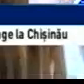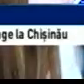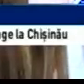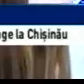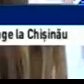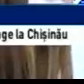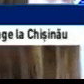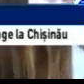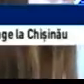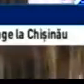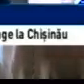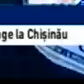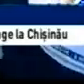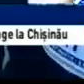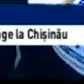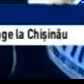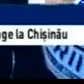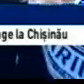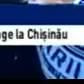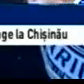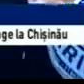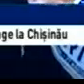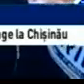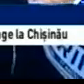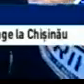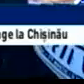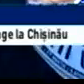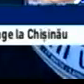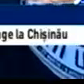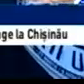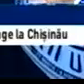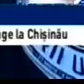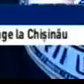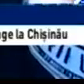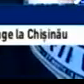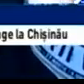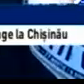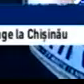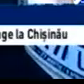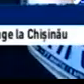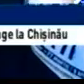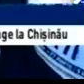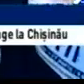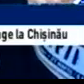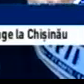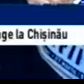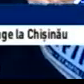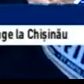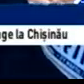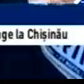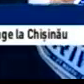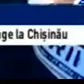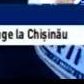și un bătrân născut în România Mare. Vreau să ajungem, să trăim frați la loc cum au fost părinții